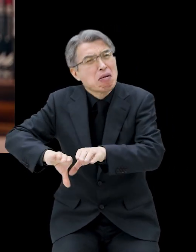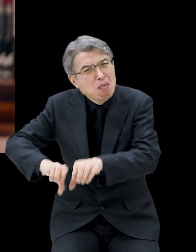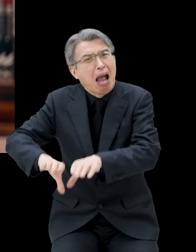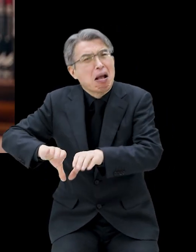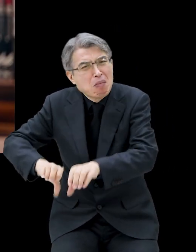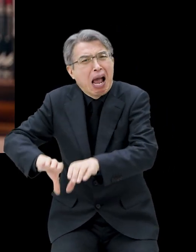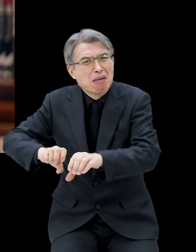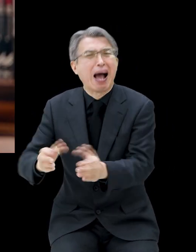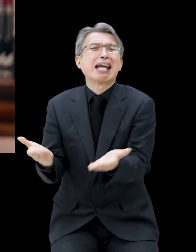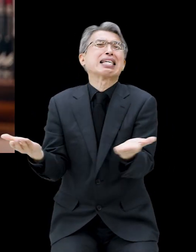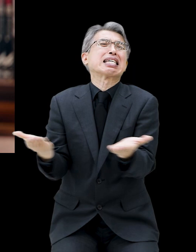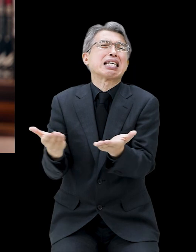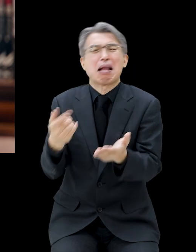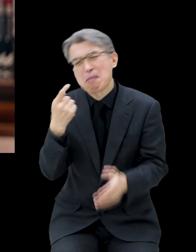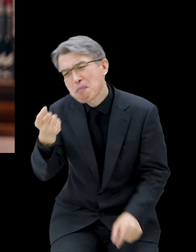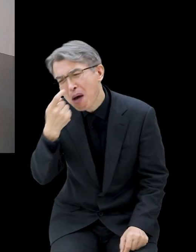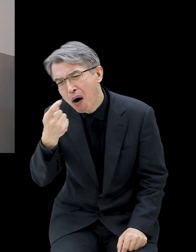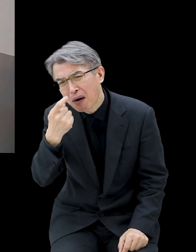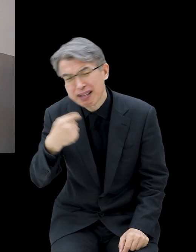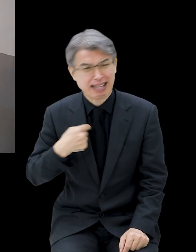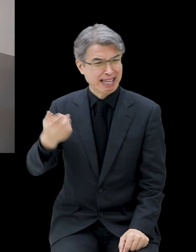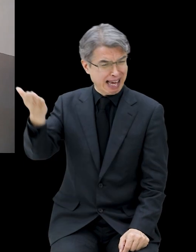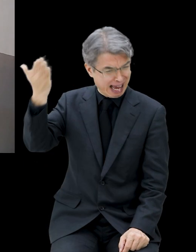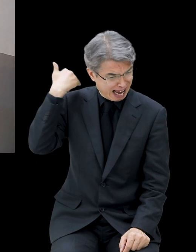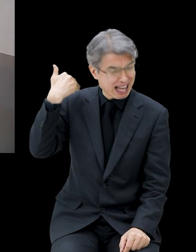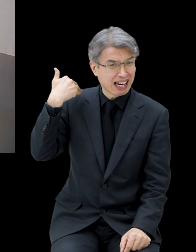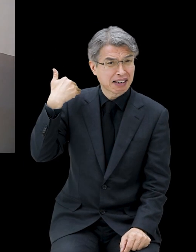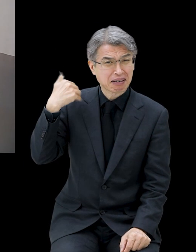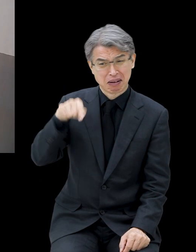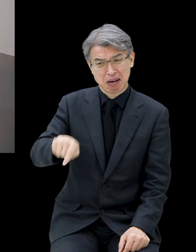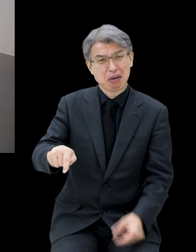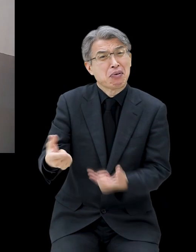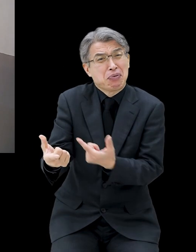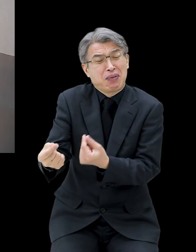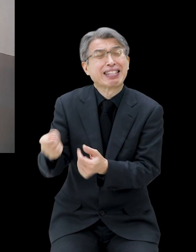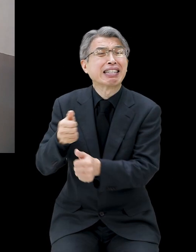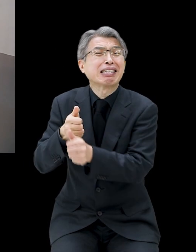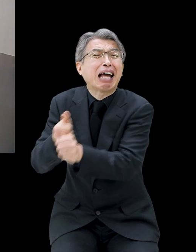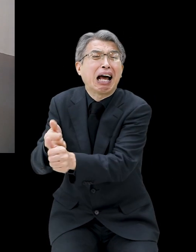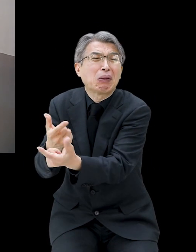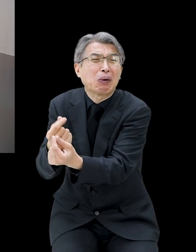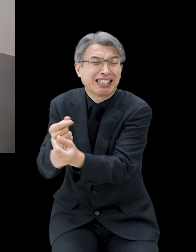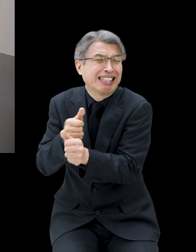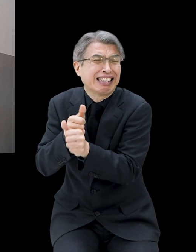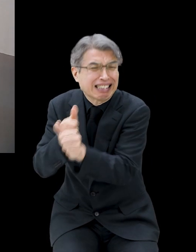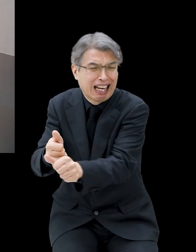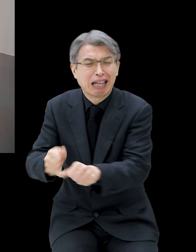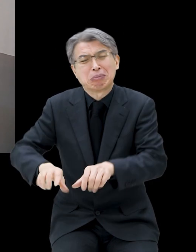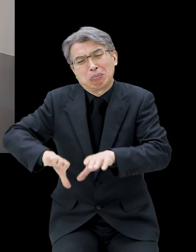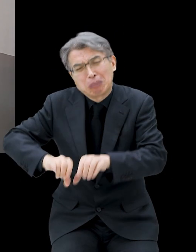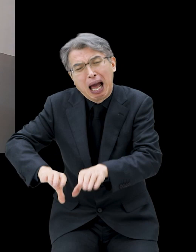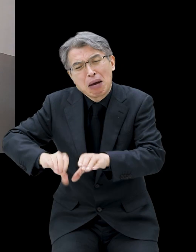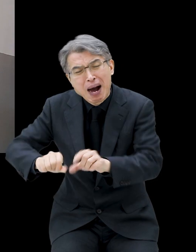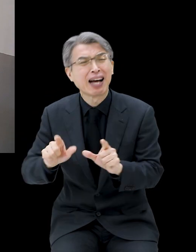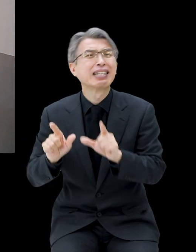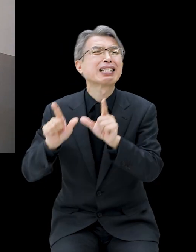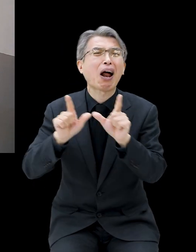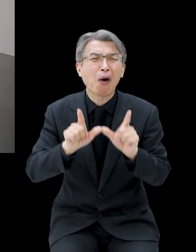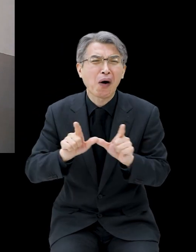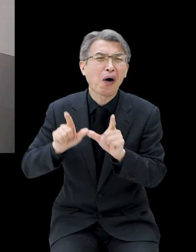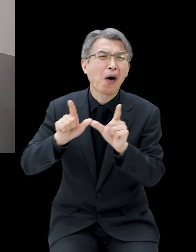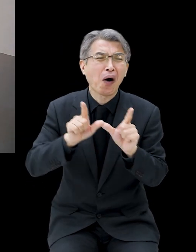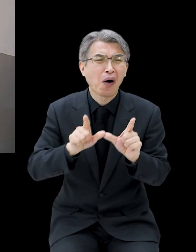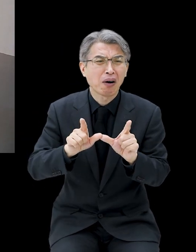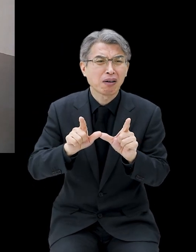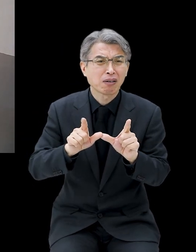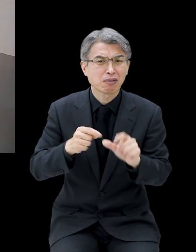저도 그 당시에 뭐 기본을 따라서 안마를 하고 살기로 했는데